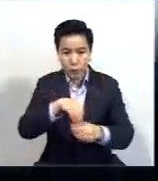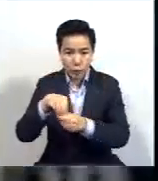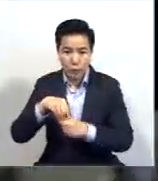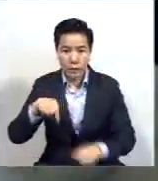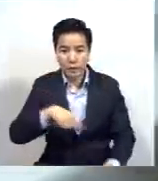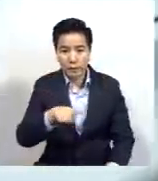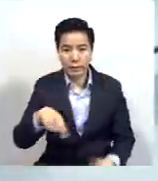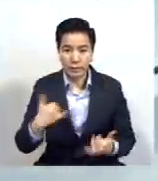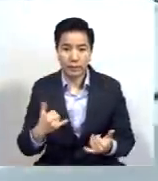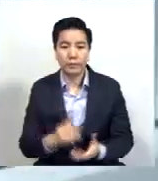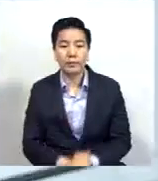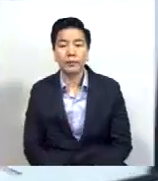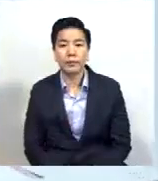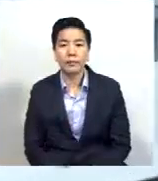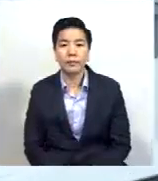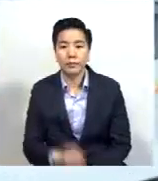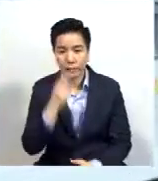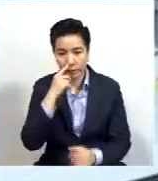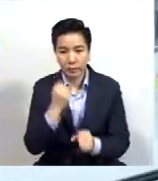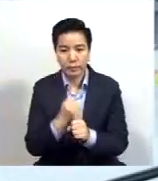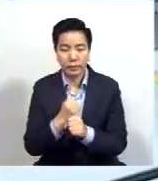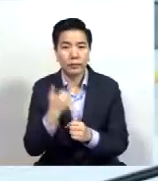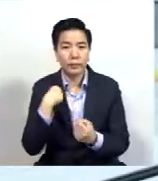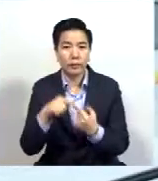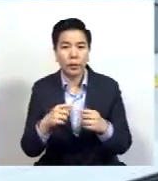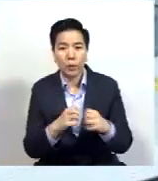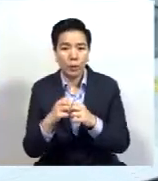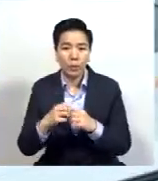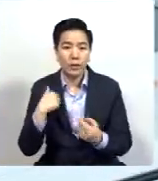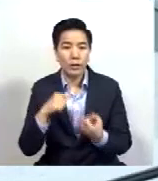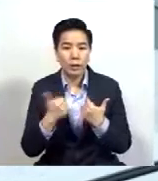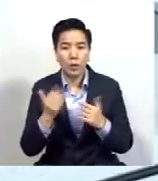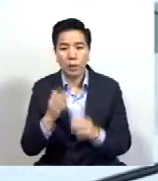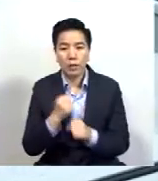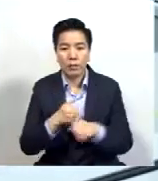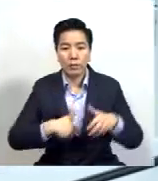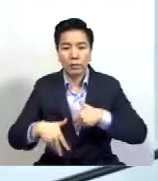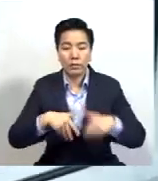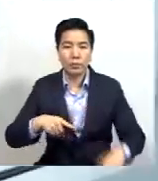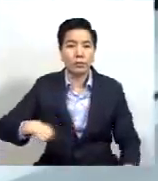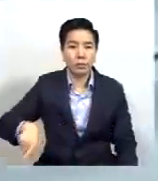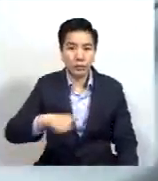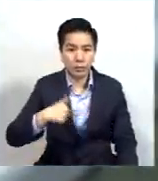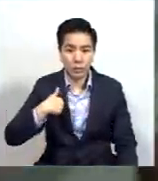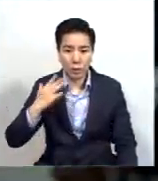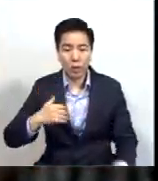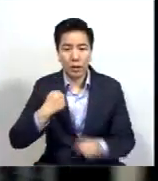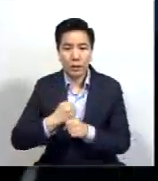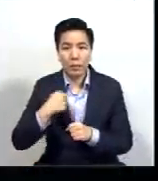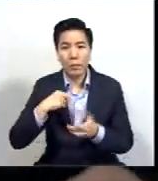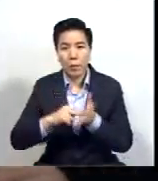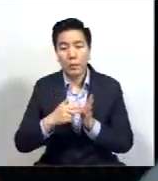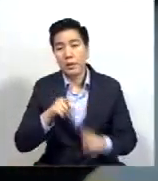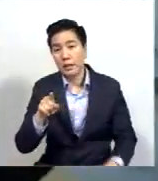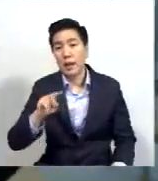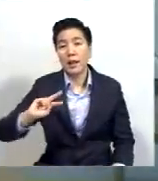าจะมีการทำงานอยู่อย่างค่อนข้างวุ่นวายนะครับแต่เห็นว่ามีเจ้าหน้าที่อยู่ส่วนที่เป็นเจ้าหน้าที่นั้นจะเป็นล่าม